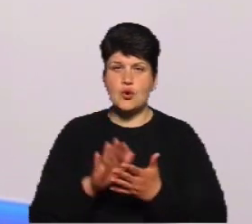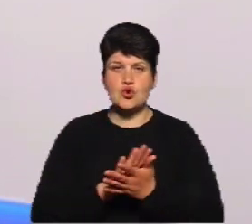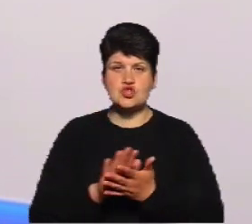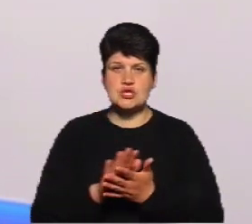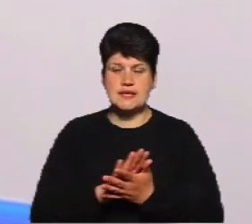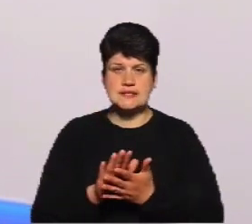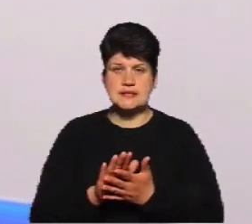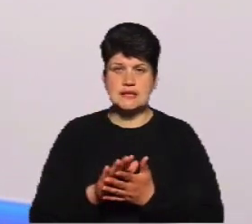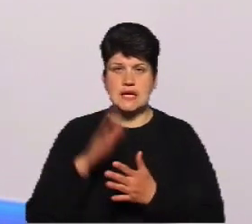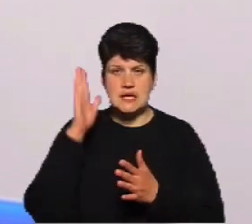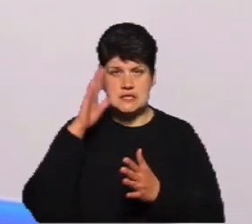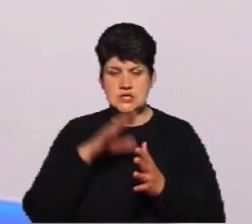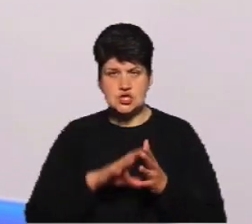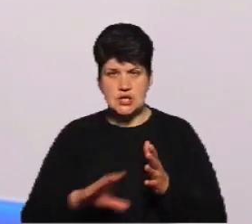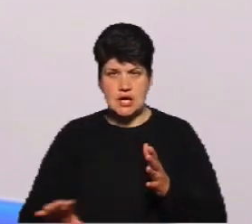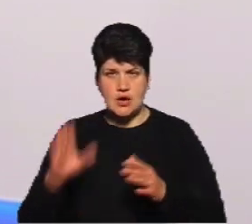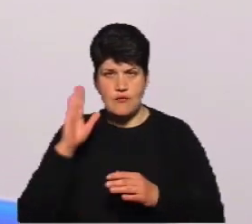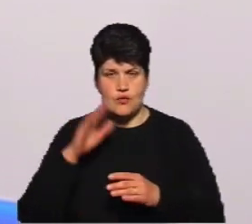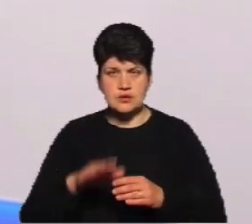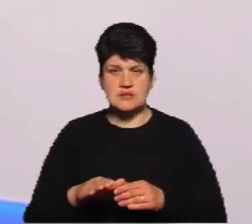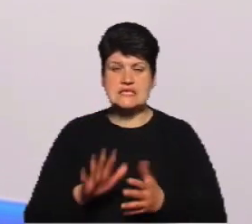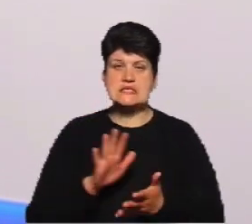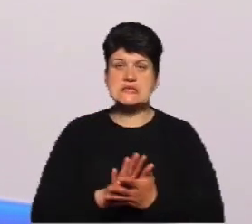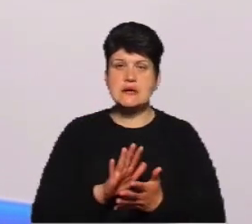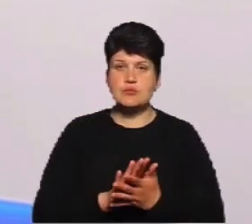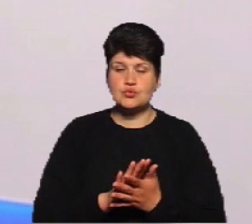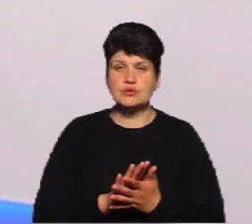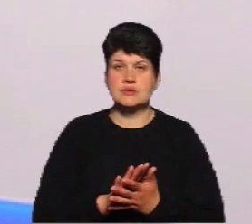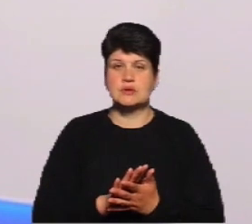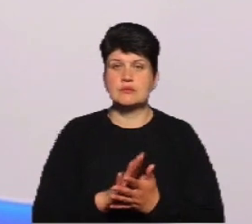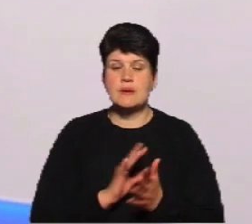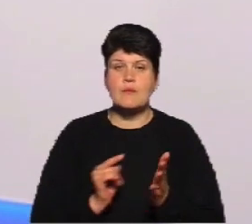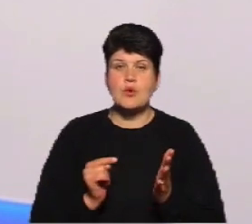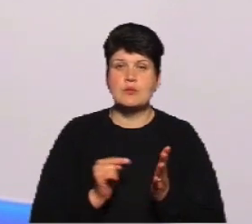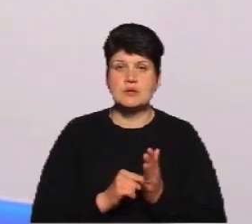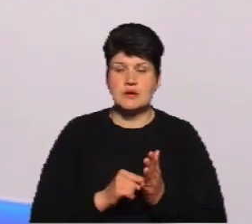вод повноцінно? Забруднення, якщо не колись, так і потрапляють десь в рік.